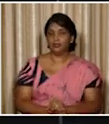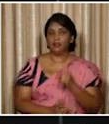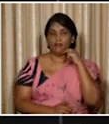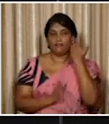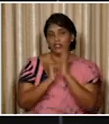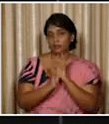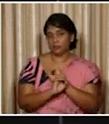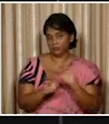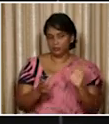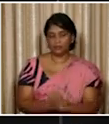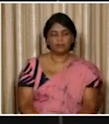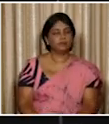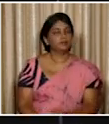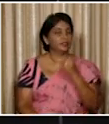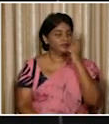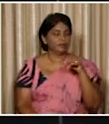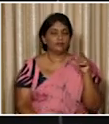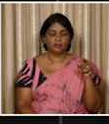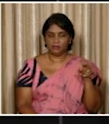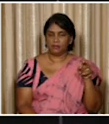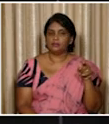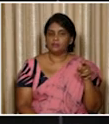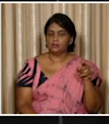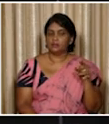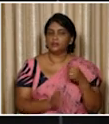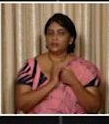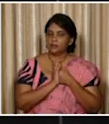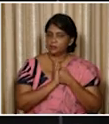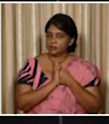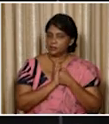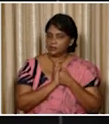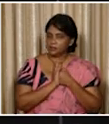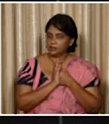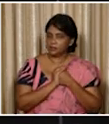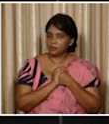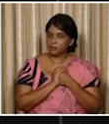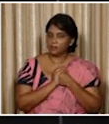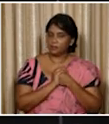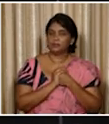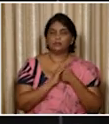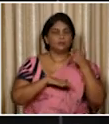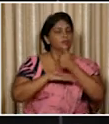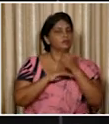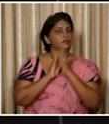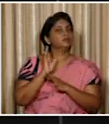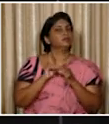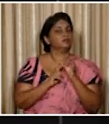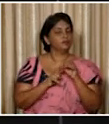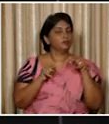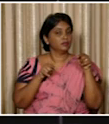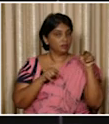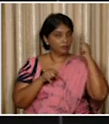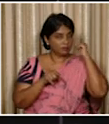குறிப்பிடுகின்றது. அதனால்தான் கௌரவ தலைமை தாங்கும் உறுப்பினர்களை நான் இந்த முகநூல் பக்கத்தினுடைய பக்கத்தையும் நான் இந்த சபைக்கு சமர்ப்பிக்கின்றேன்.